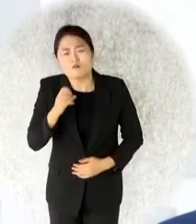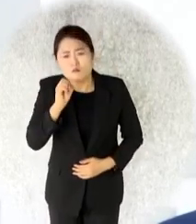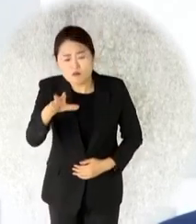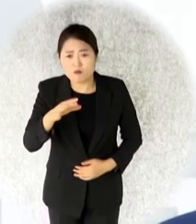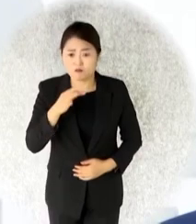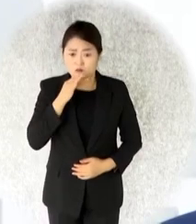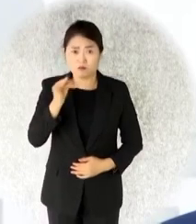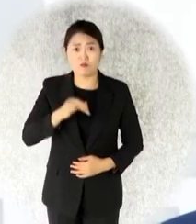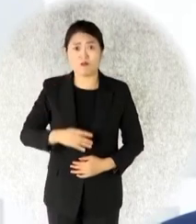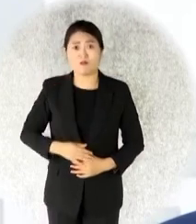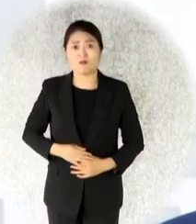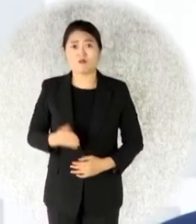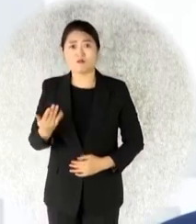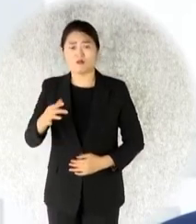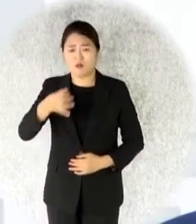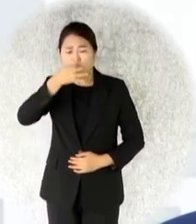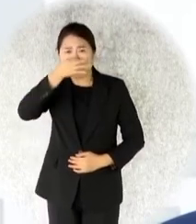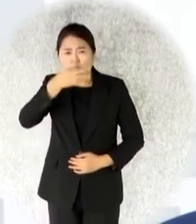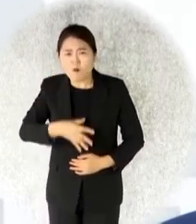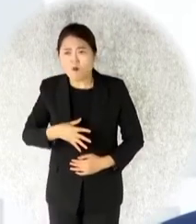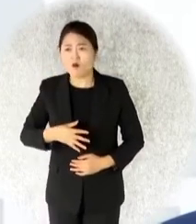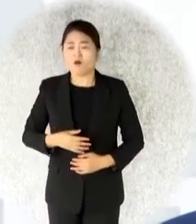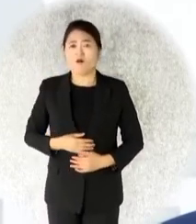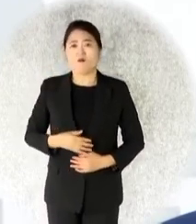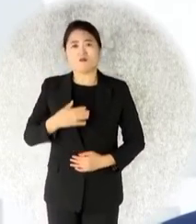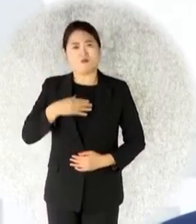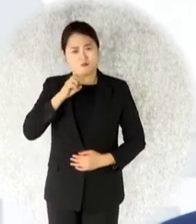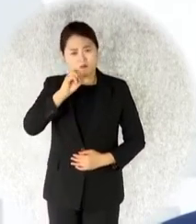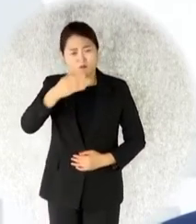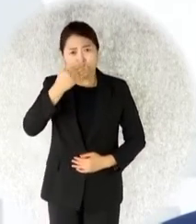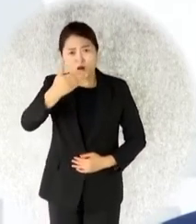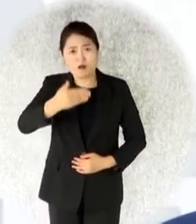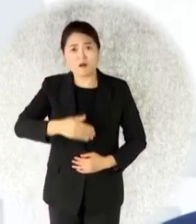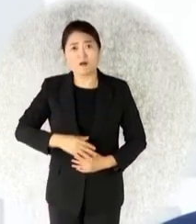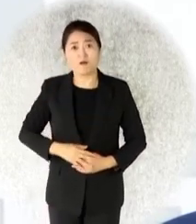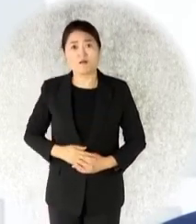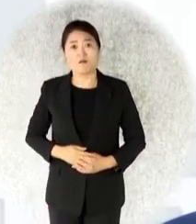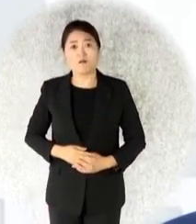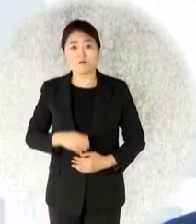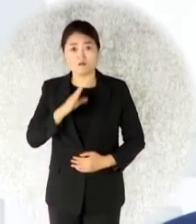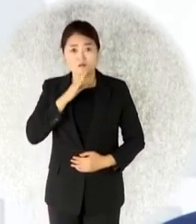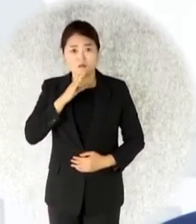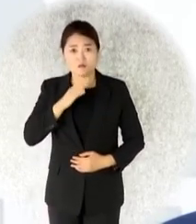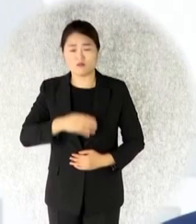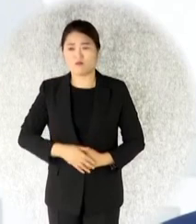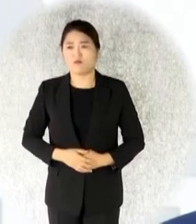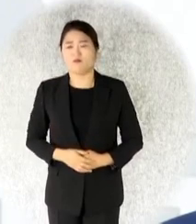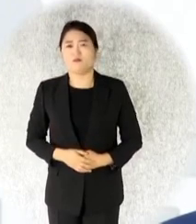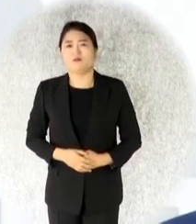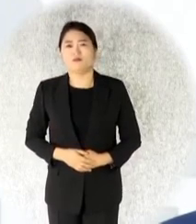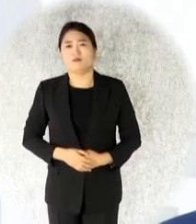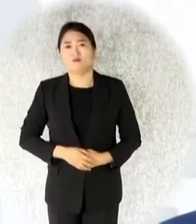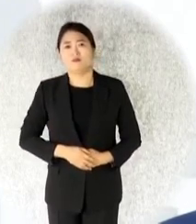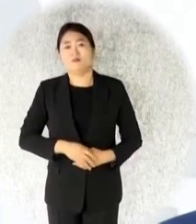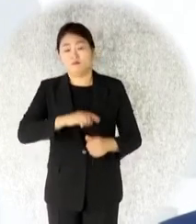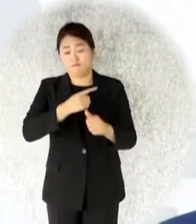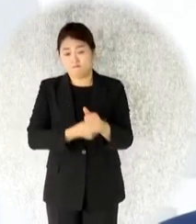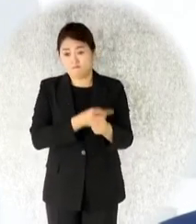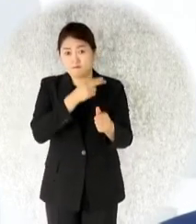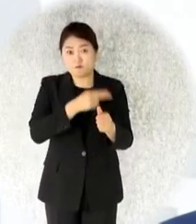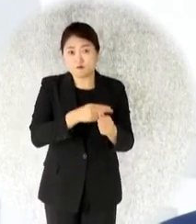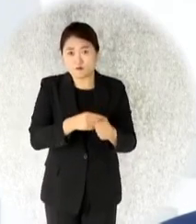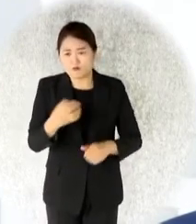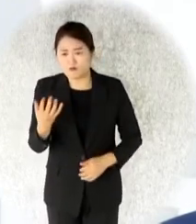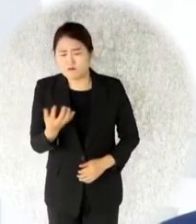합니다 힘들면 힘들다고 말할 수 있어야 합니다 그래서 교사가